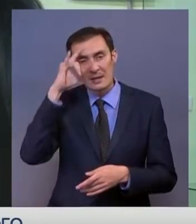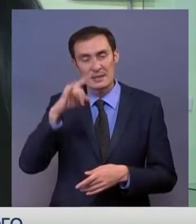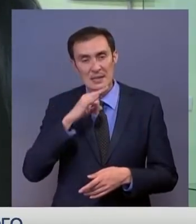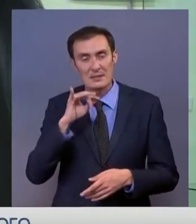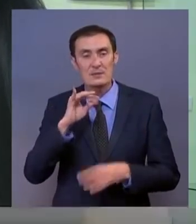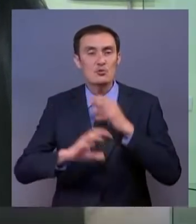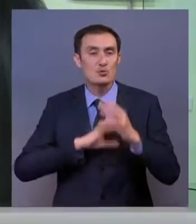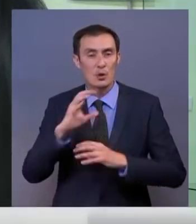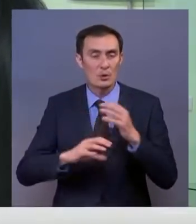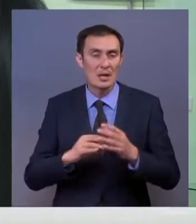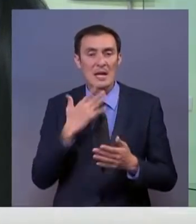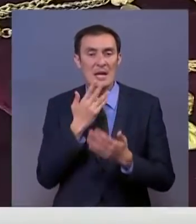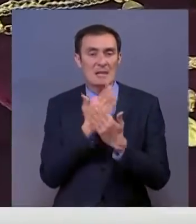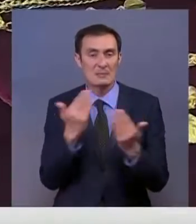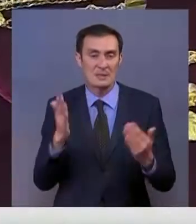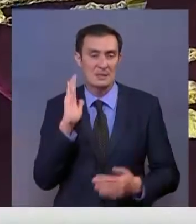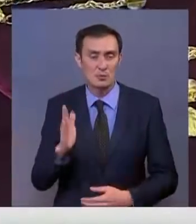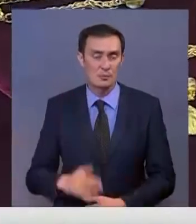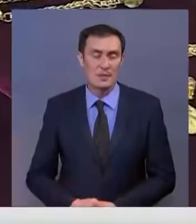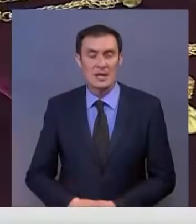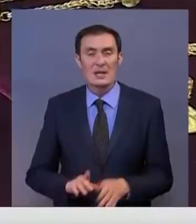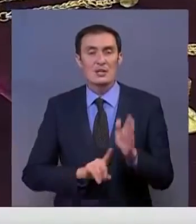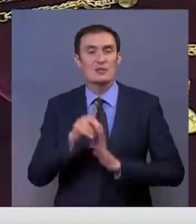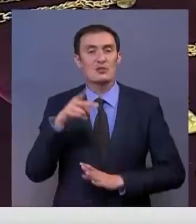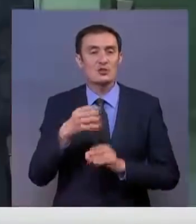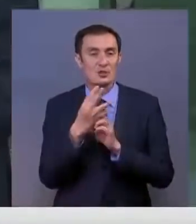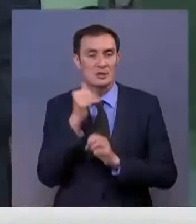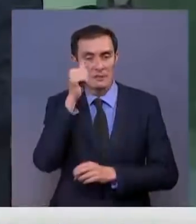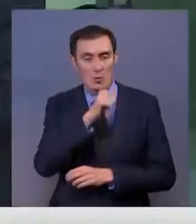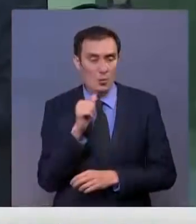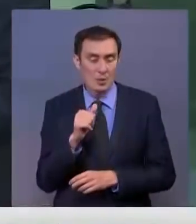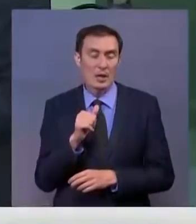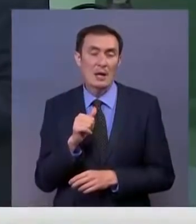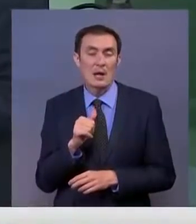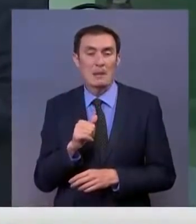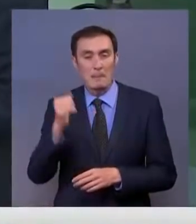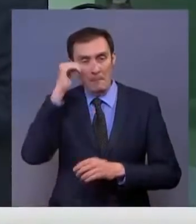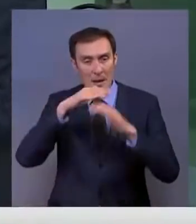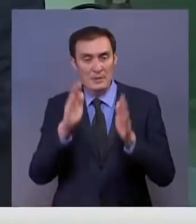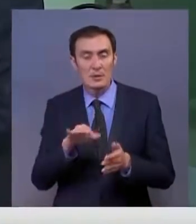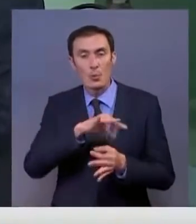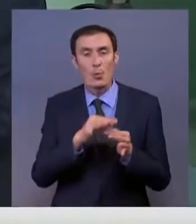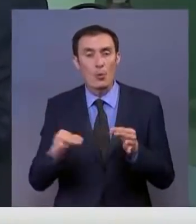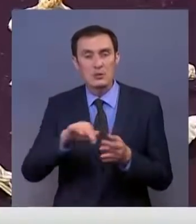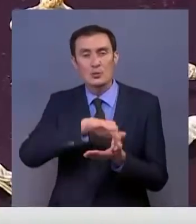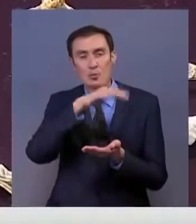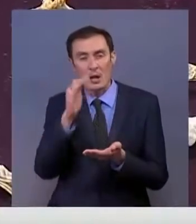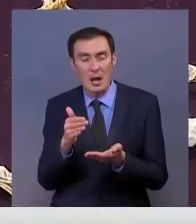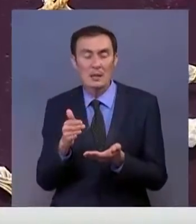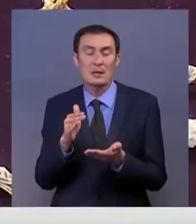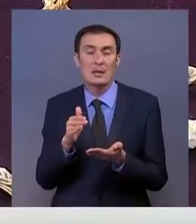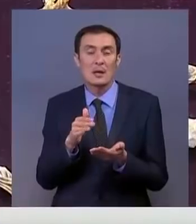казахстанских и международных экспозициях. С 2014 года археологические памятники региона, курганы и места